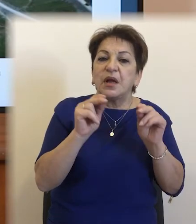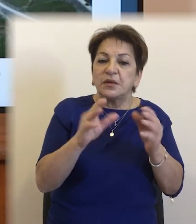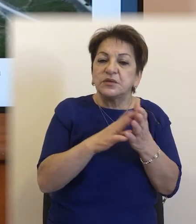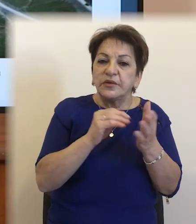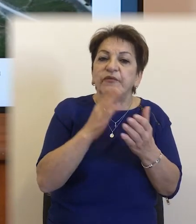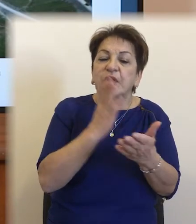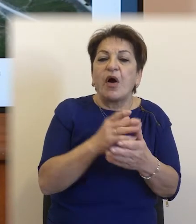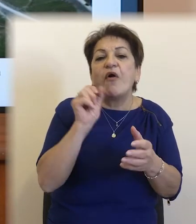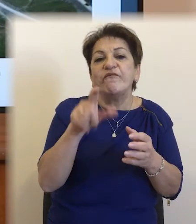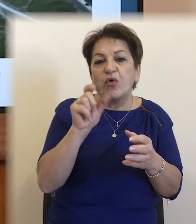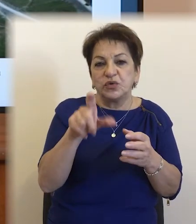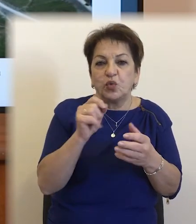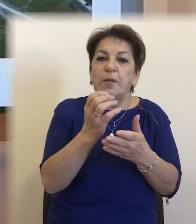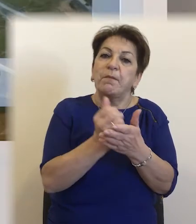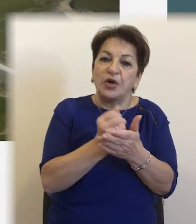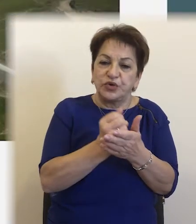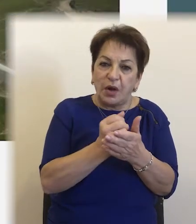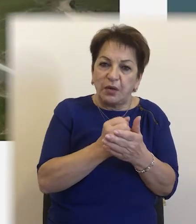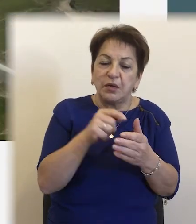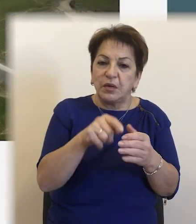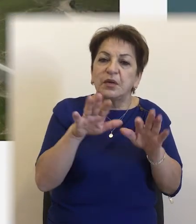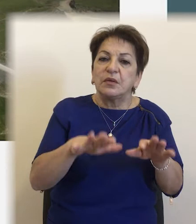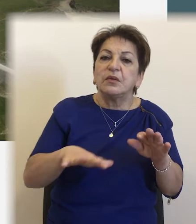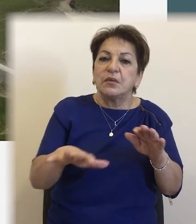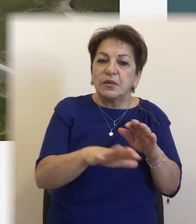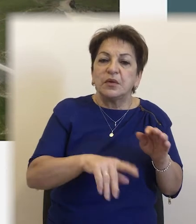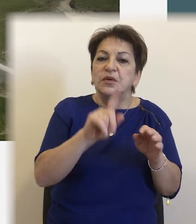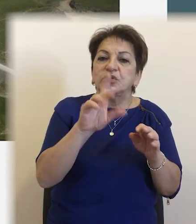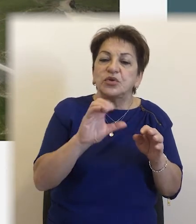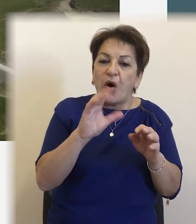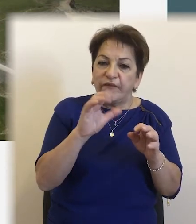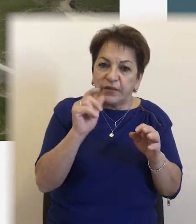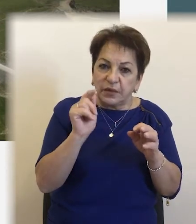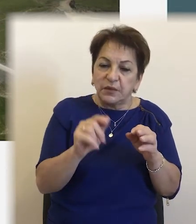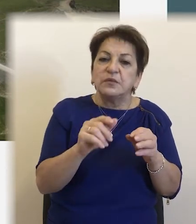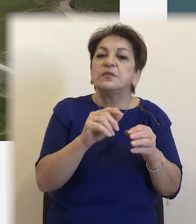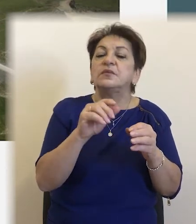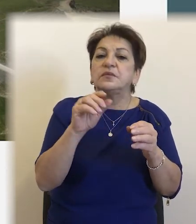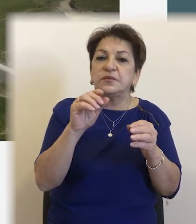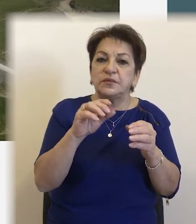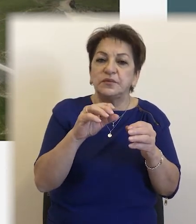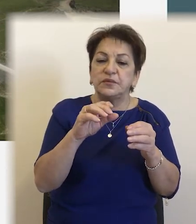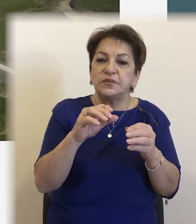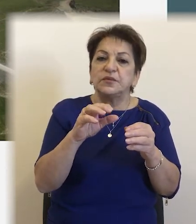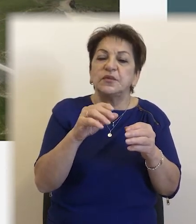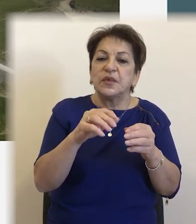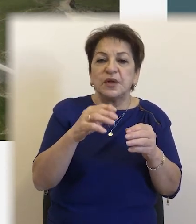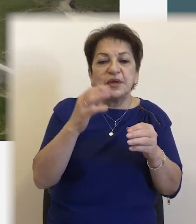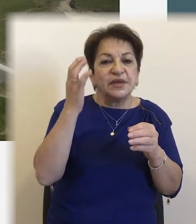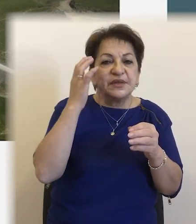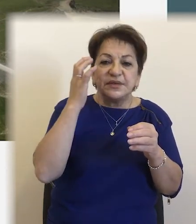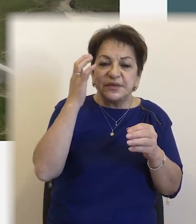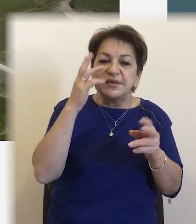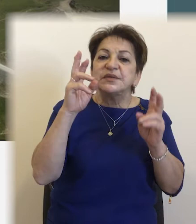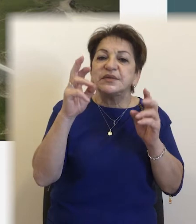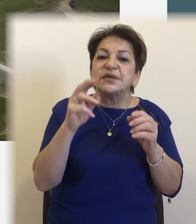հանրապետությունում կան ոսկու պաշարներ, հիմնականում տարացված են սոտքում և մեղրացորում։ Սև